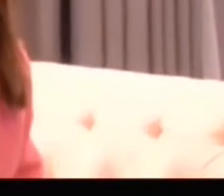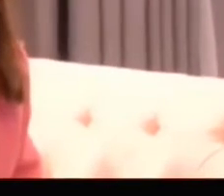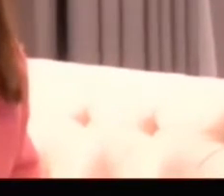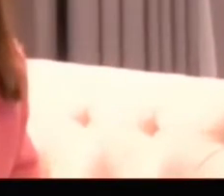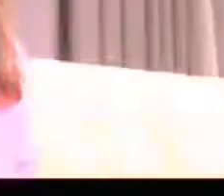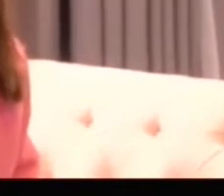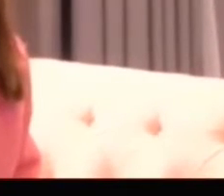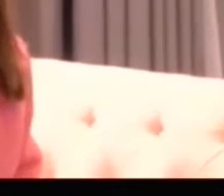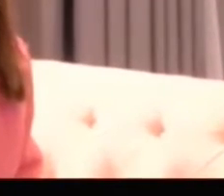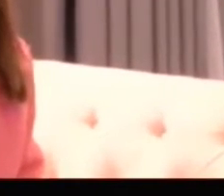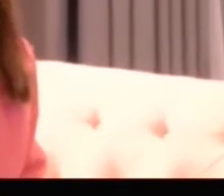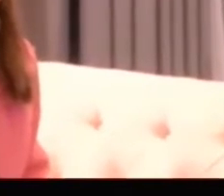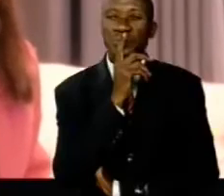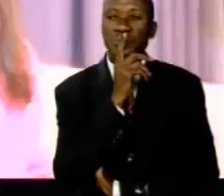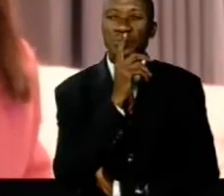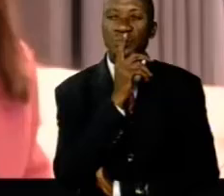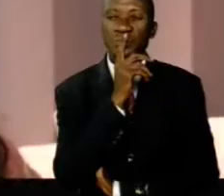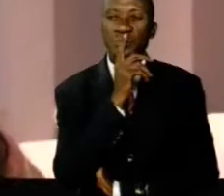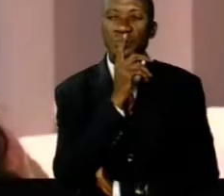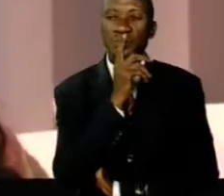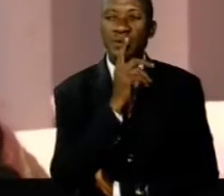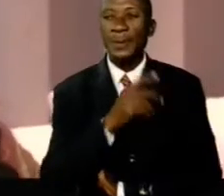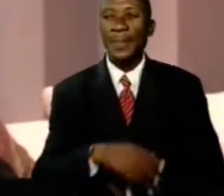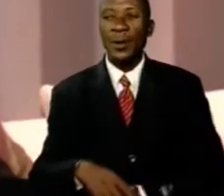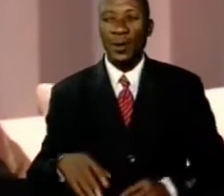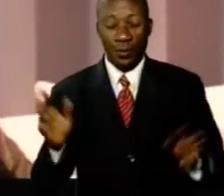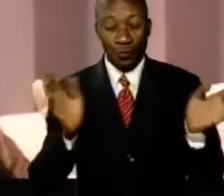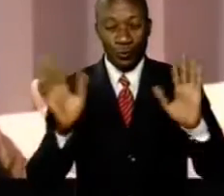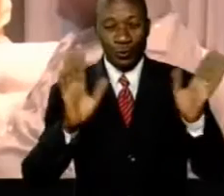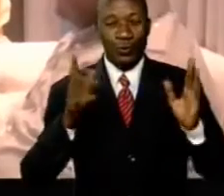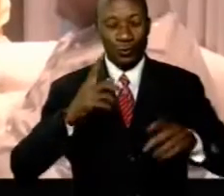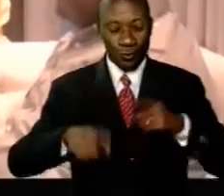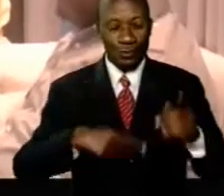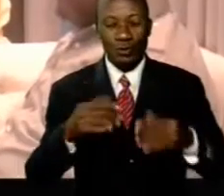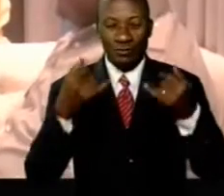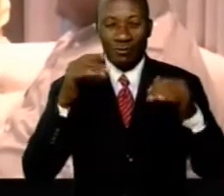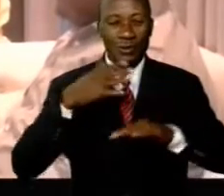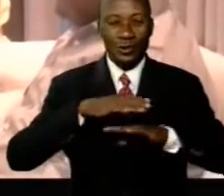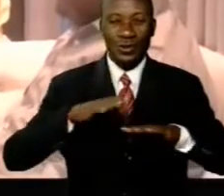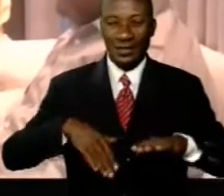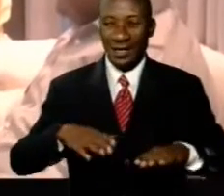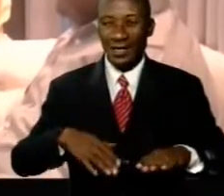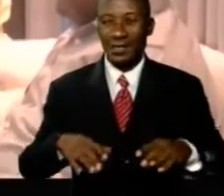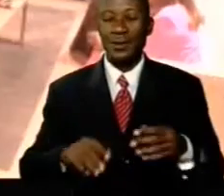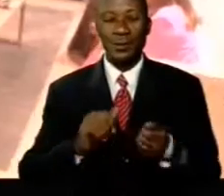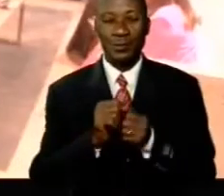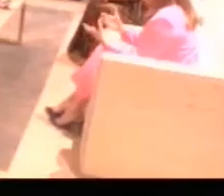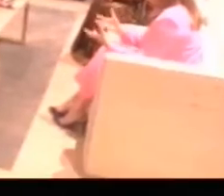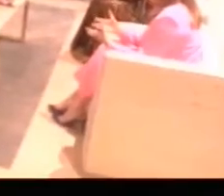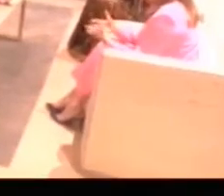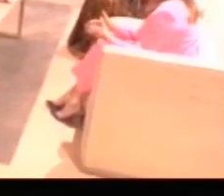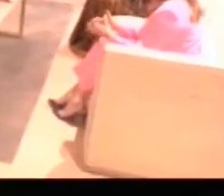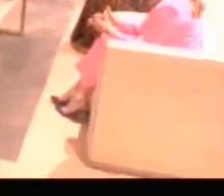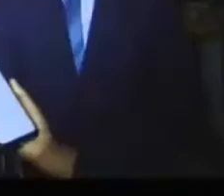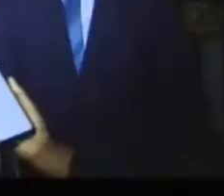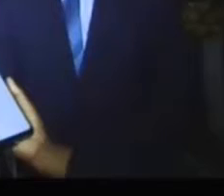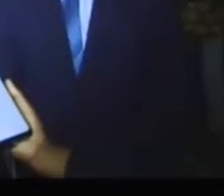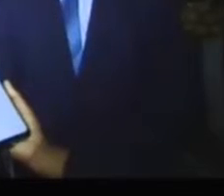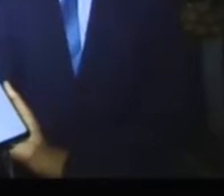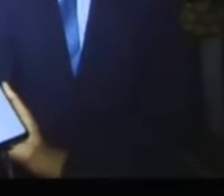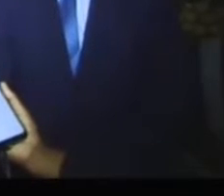soir par la directrice du Comité international des Jeux de la Francophonie au cours de l'audience lui accordée par le chef de